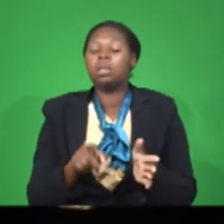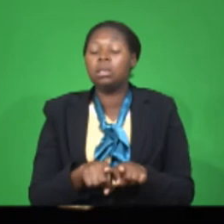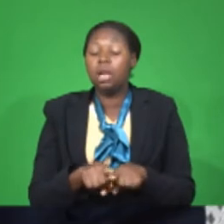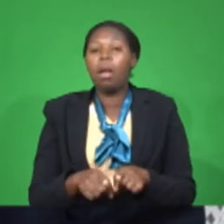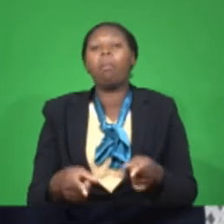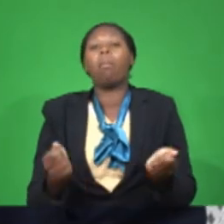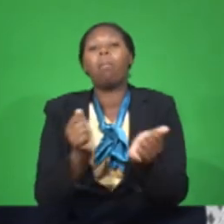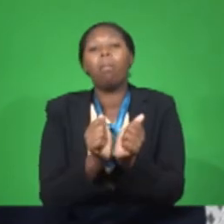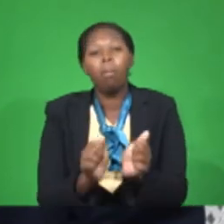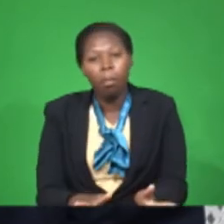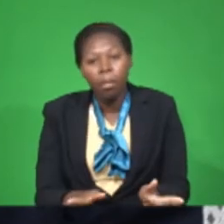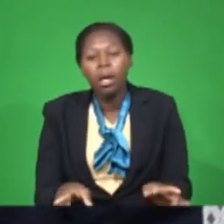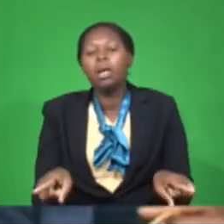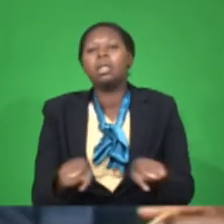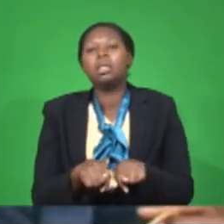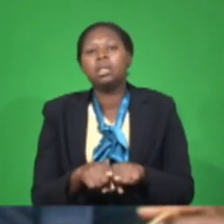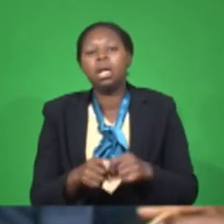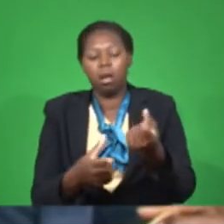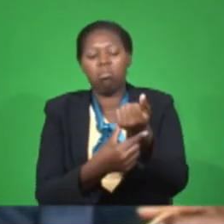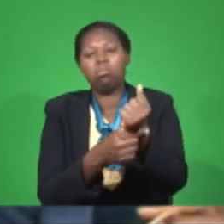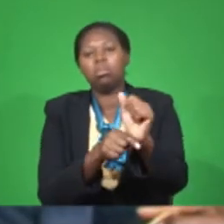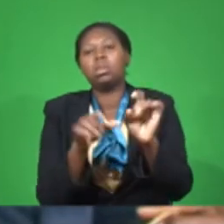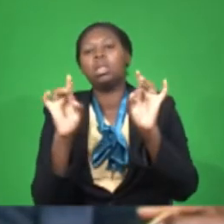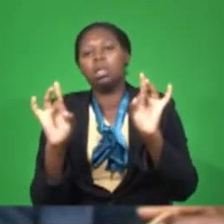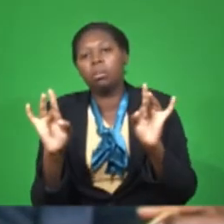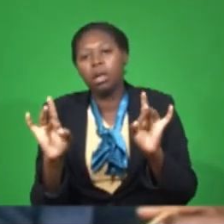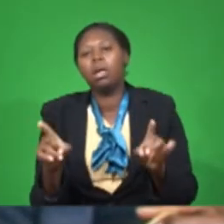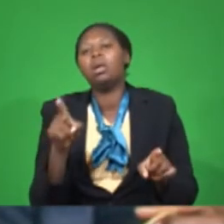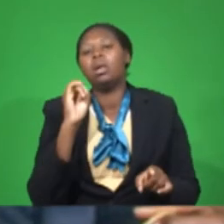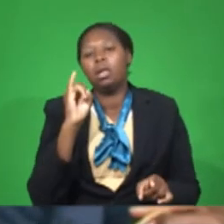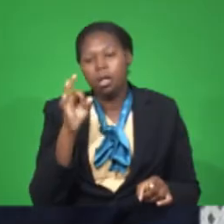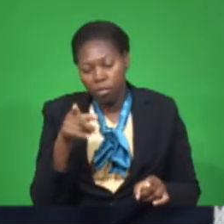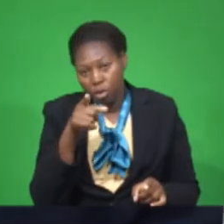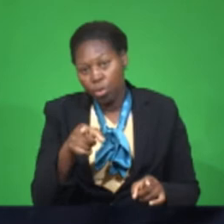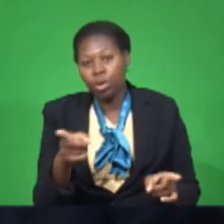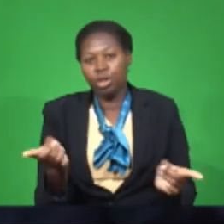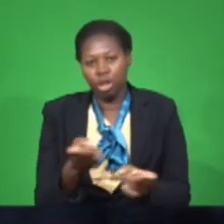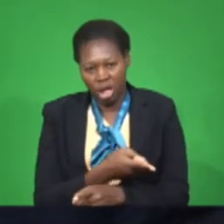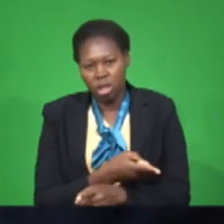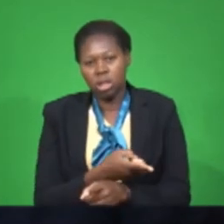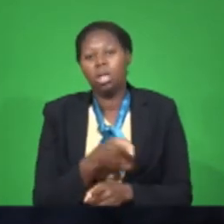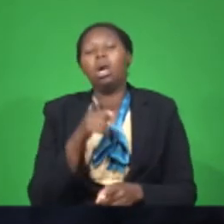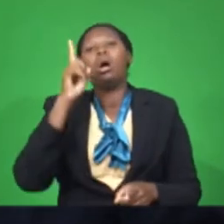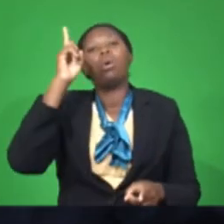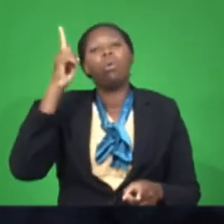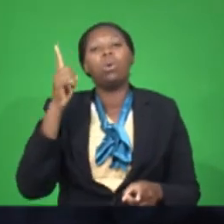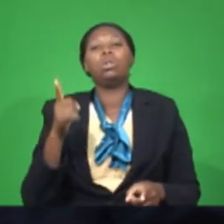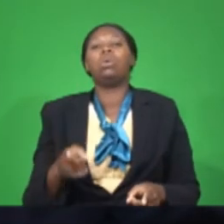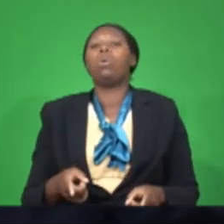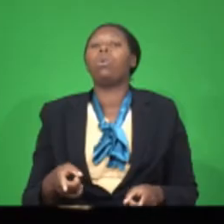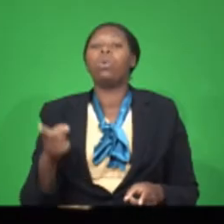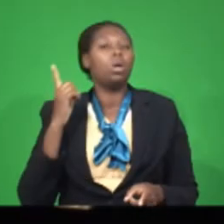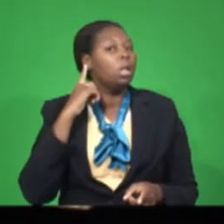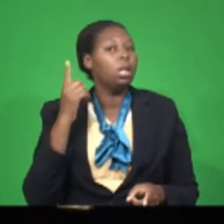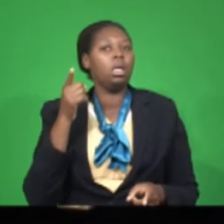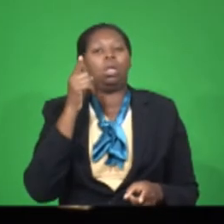mukamuchira. Ko vanoita mazango. Ane zango akatendeuka, marano mukamuchira. Kuri vanongo varingori nekungofungira fungira vaya kuti ziso